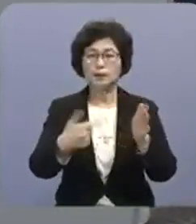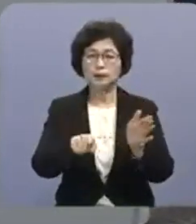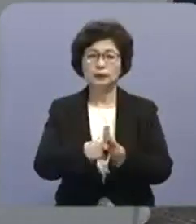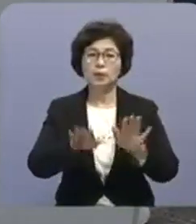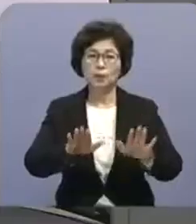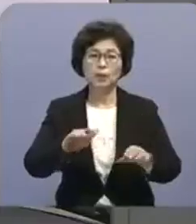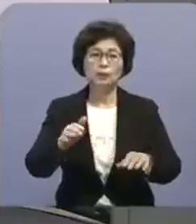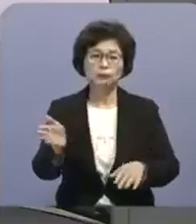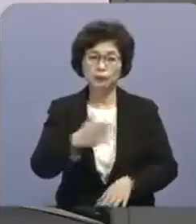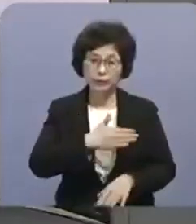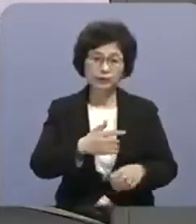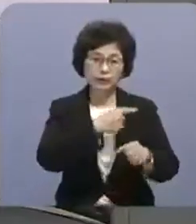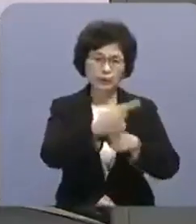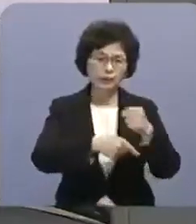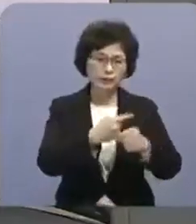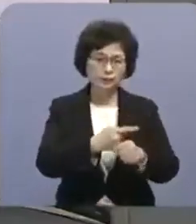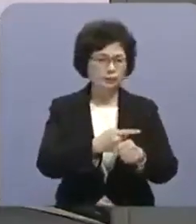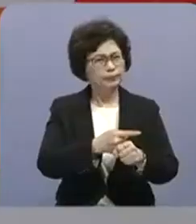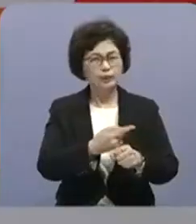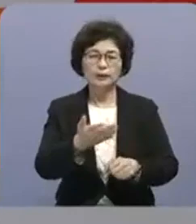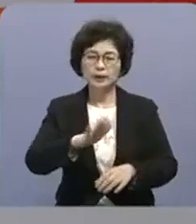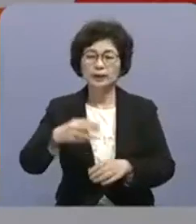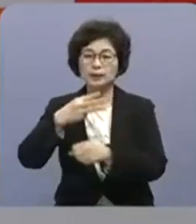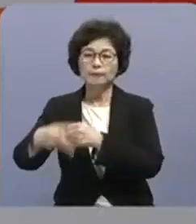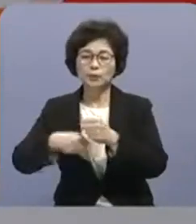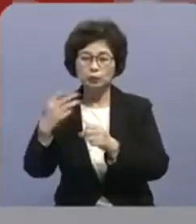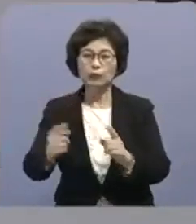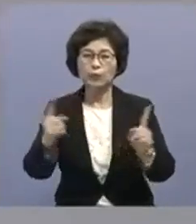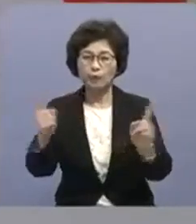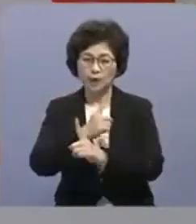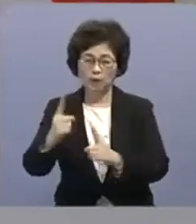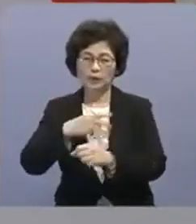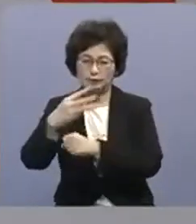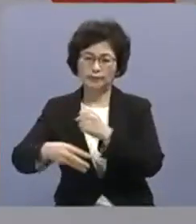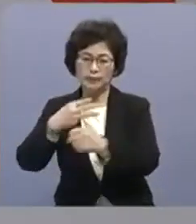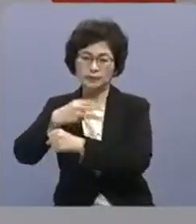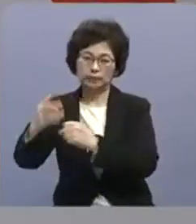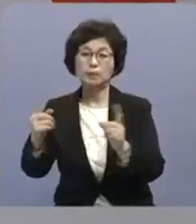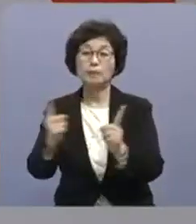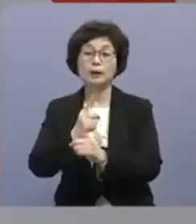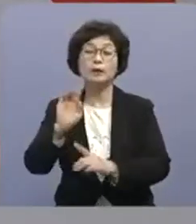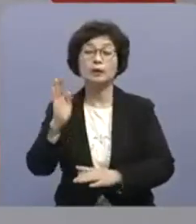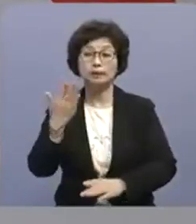운영기간을 1년에서 3년으로 늘렸습니다. KBS 뉴스 이상준입니다.